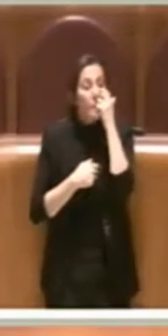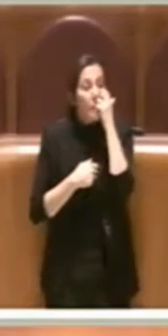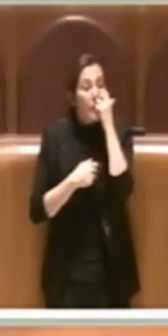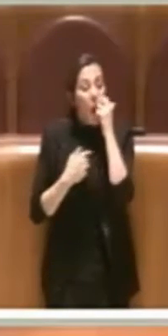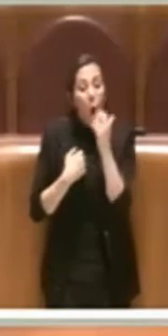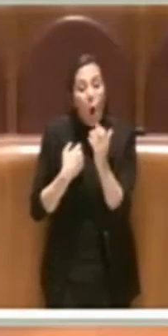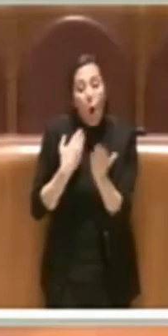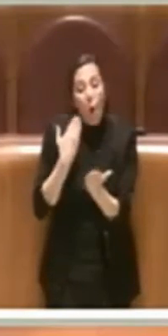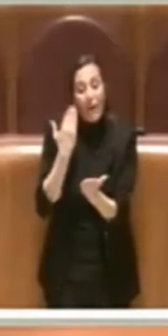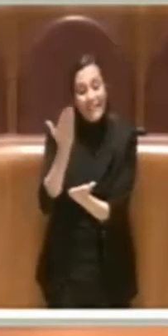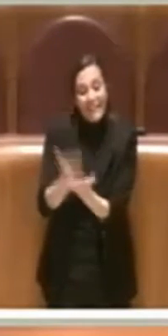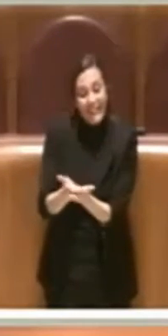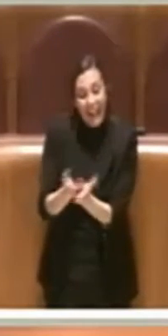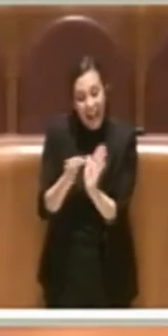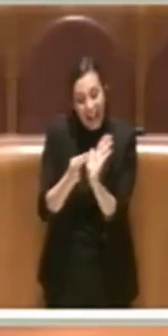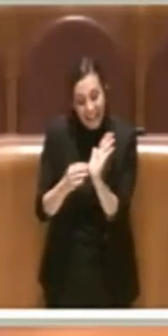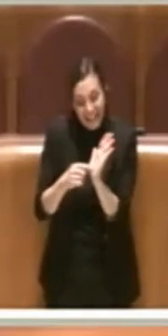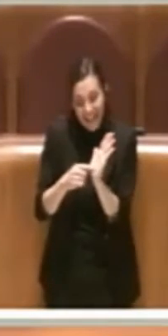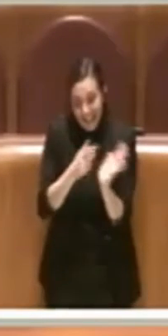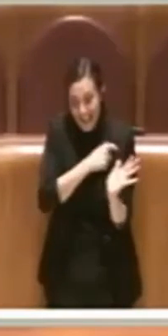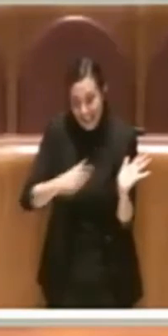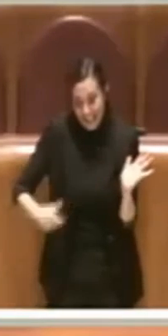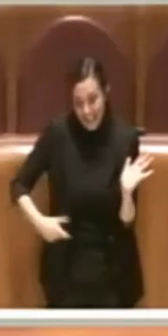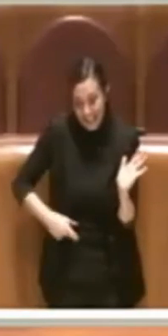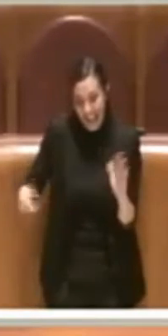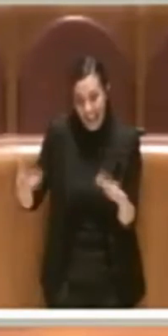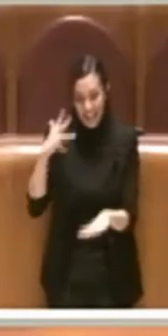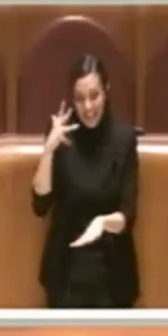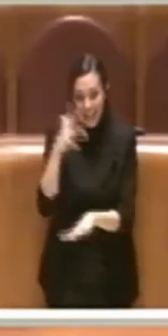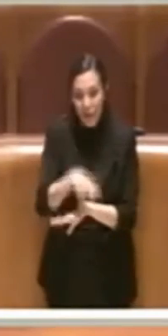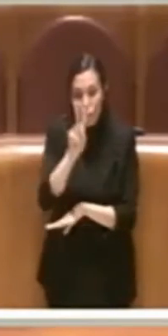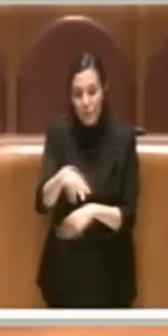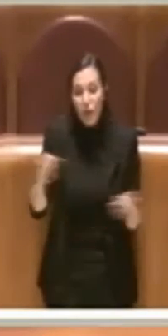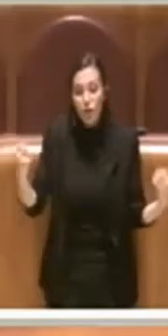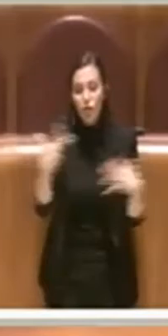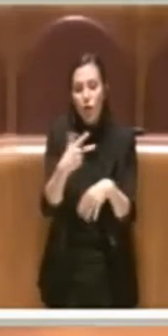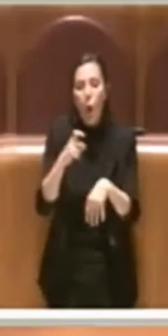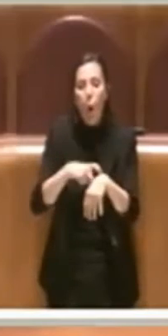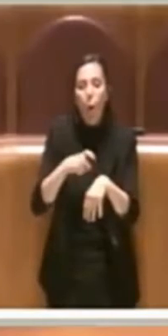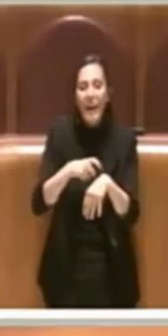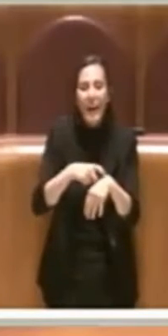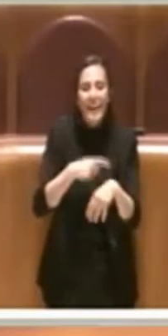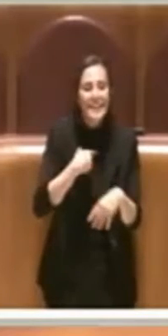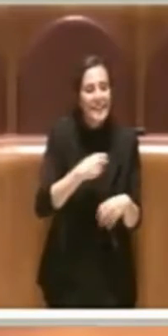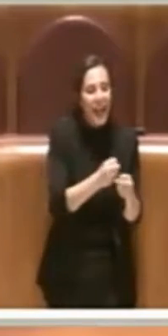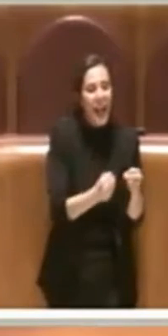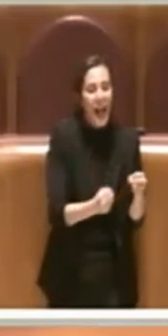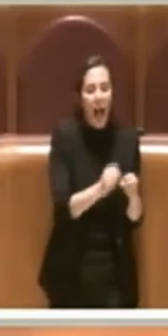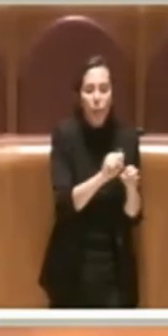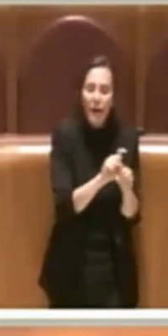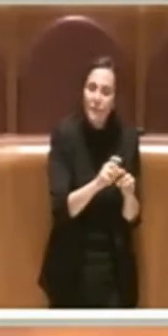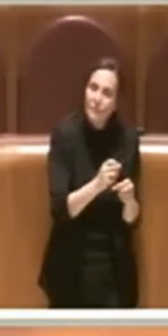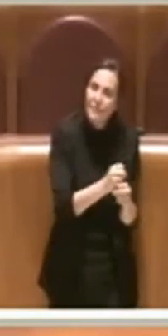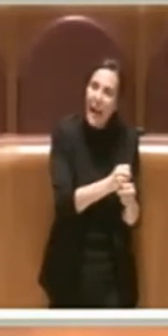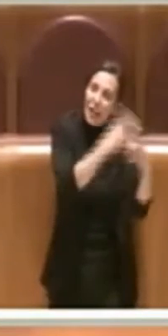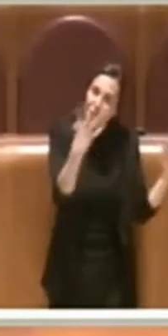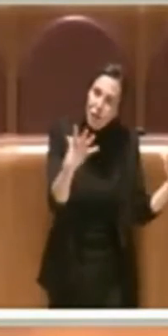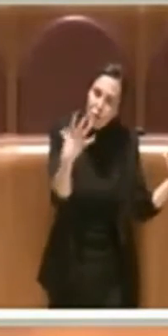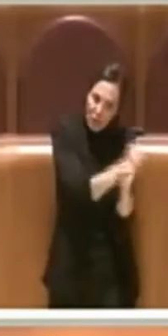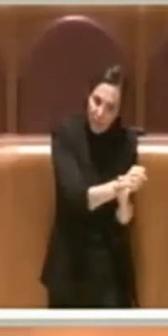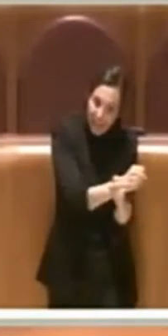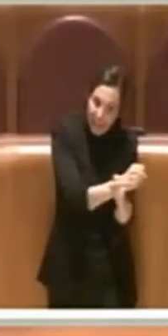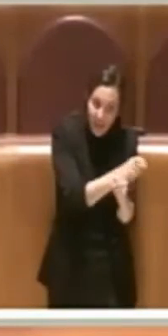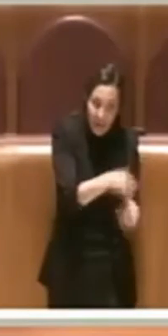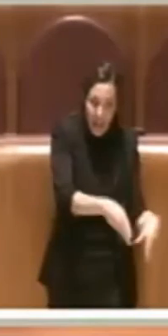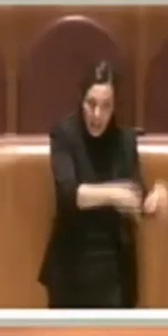della sindaca che interviene nel 2018 e che stabilisce gli orari di accensione e di spegnimento delle macchine, e ripeto che è l'unica